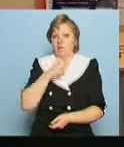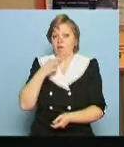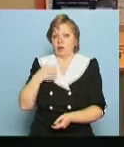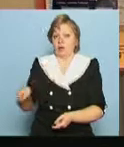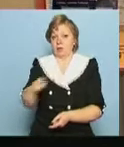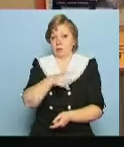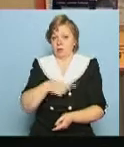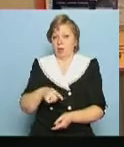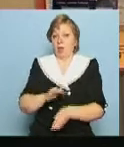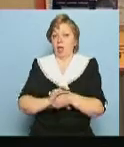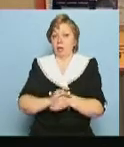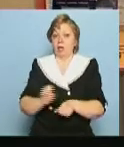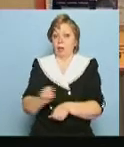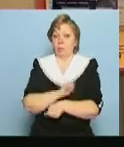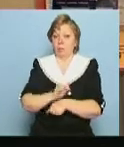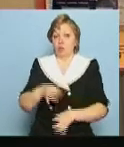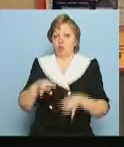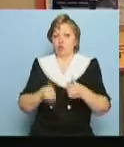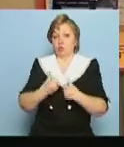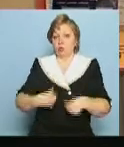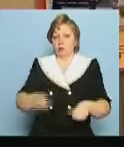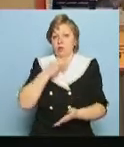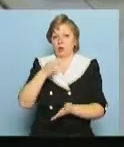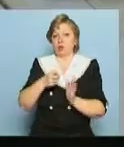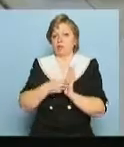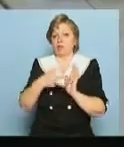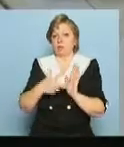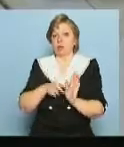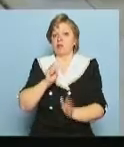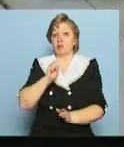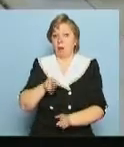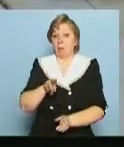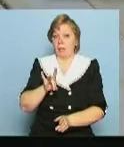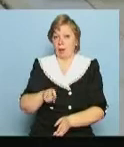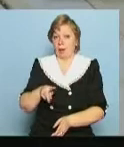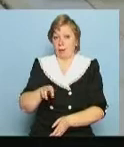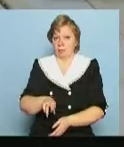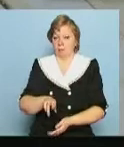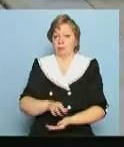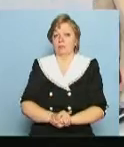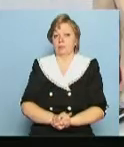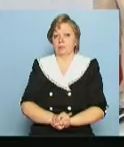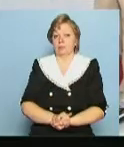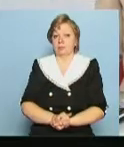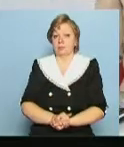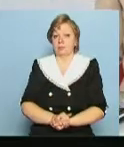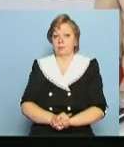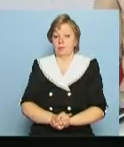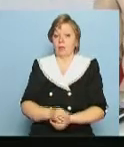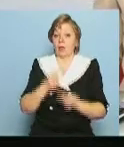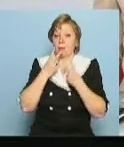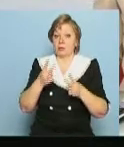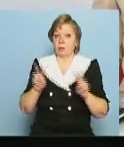целом. Имена победителей конкурса жюри назовет 18 апреля. Дмитрий Вороновнин, Артем Пушин, телеканал «Моя Удмуртия».